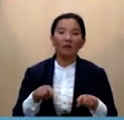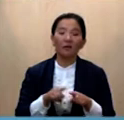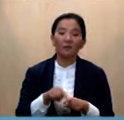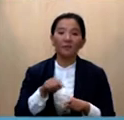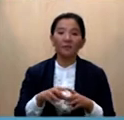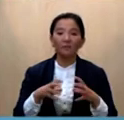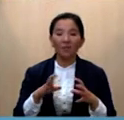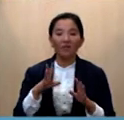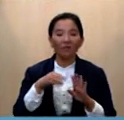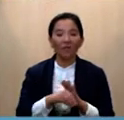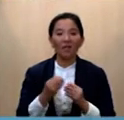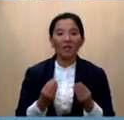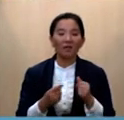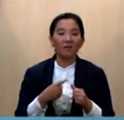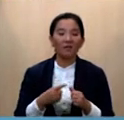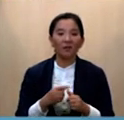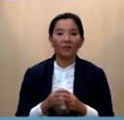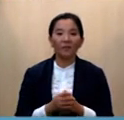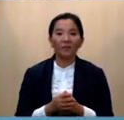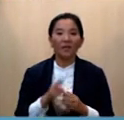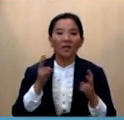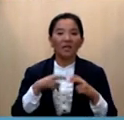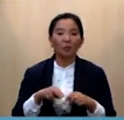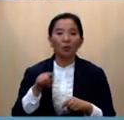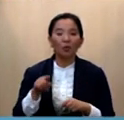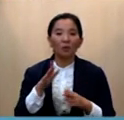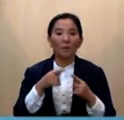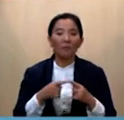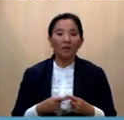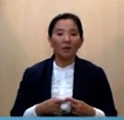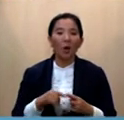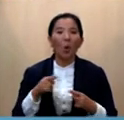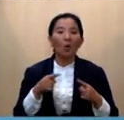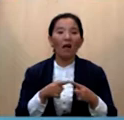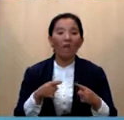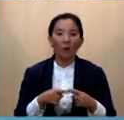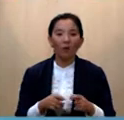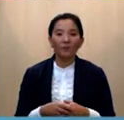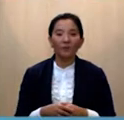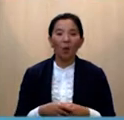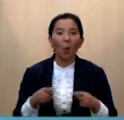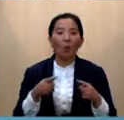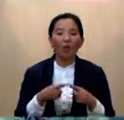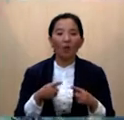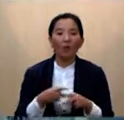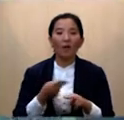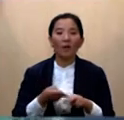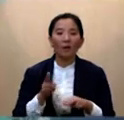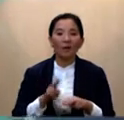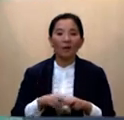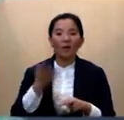в игре называете рассмотрим тот момент так называемую угла бой угловой это